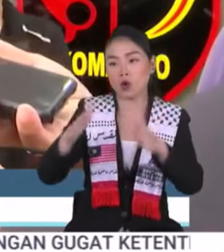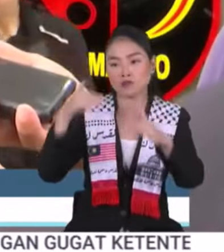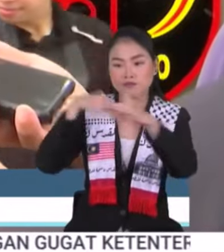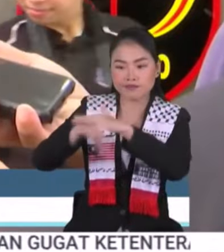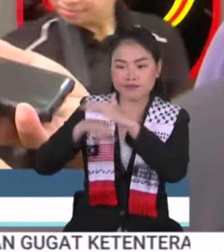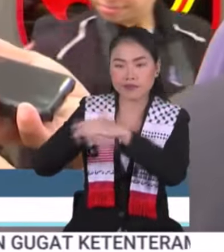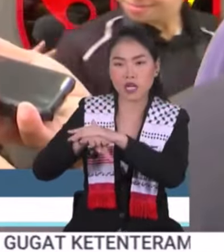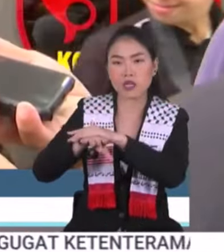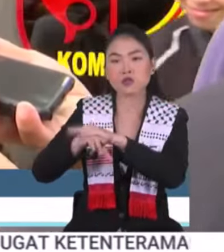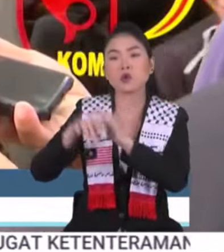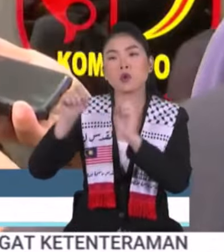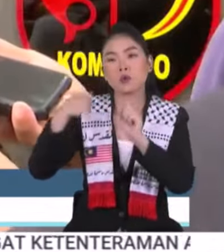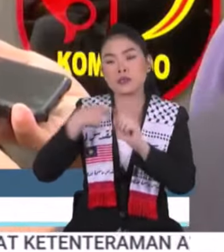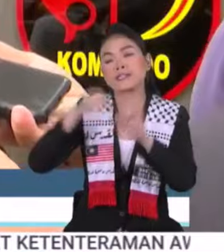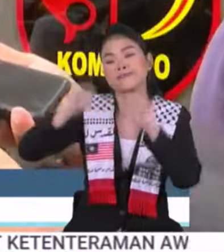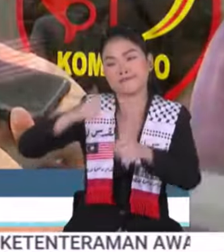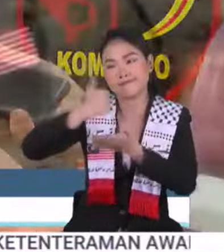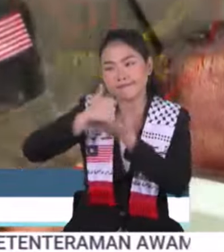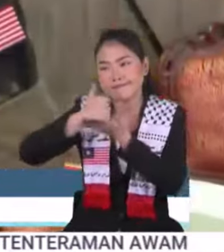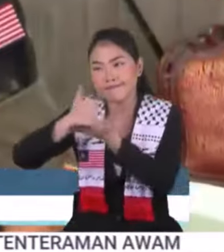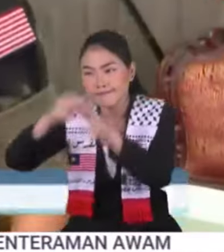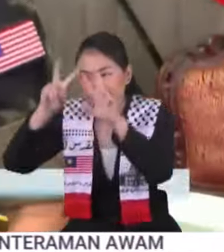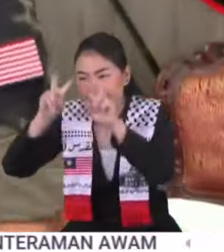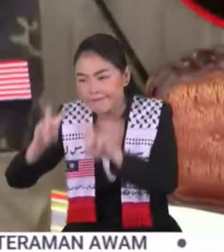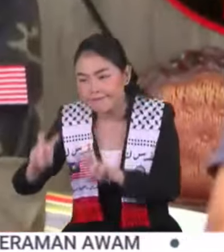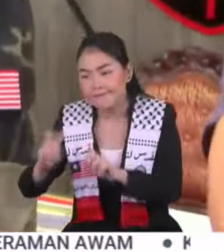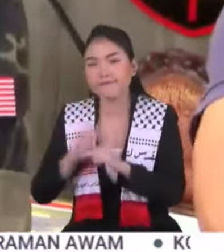kita membantu pihak untuk menyalakan siasatan.